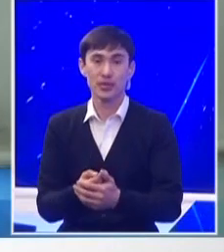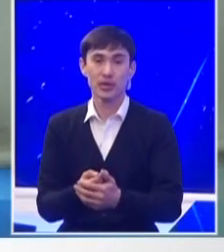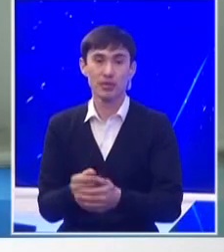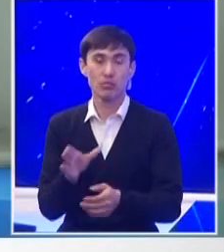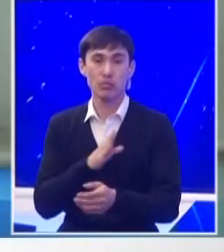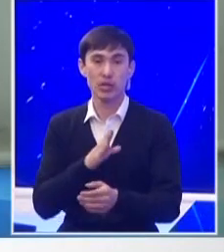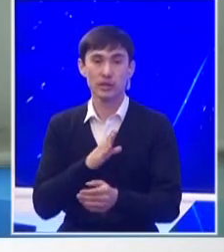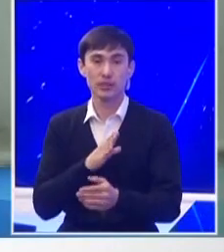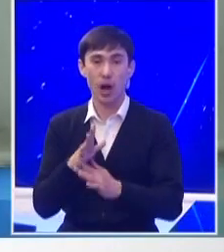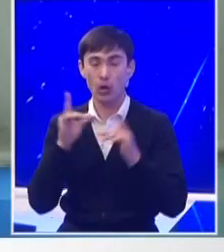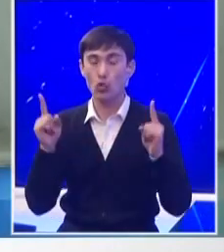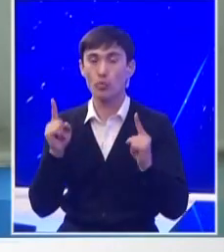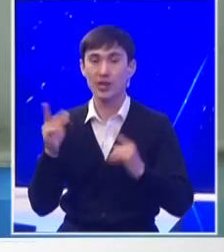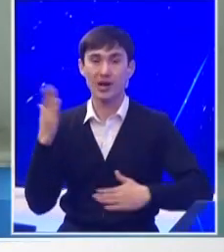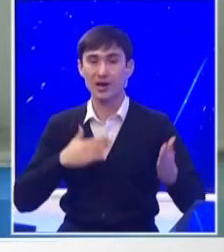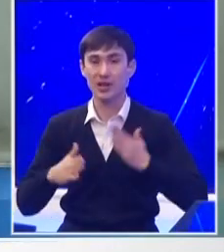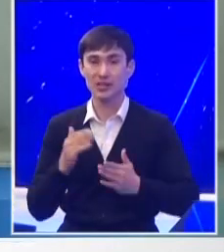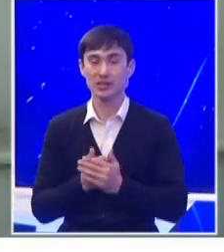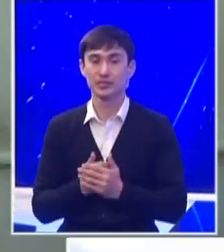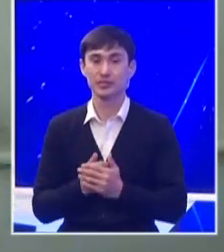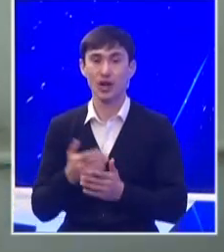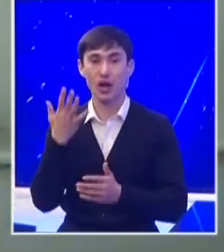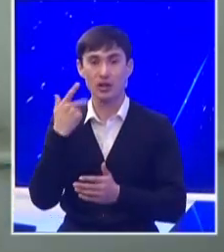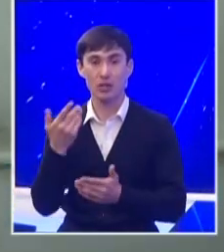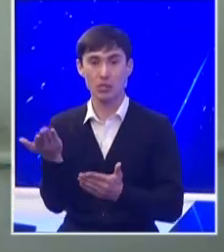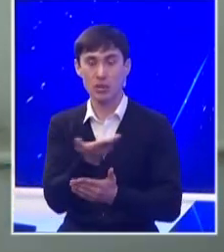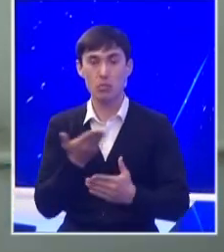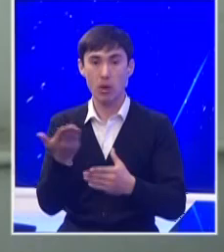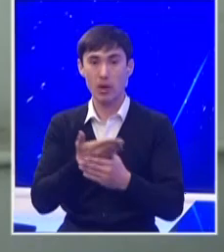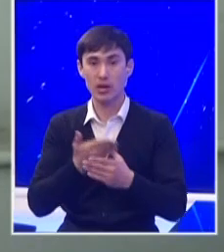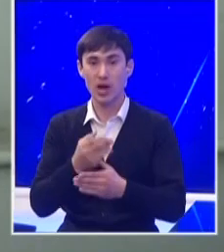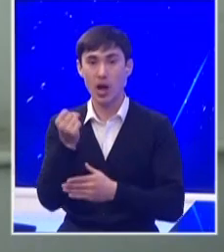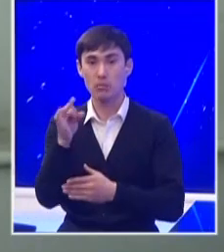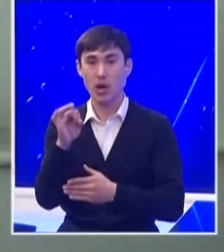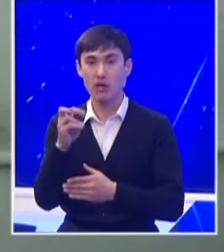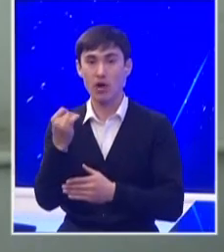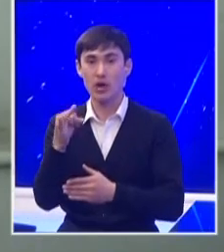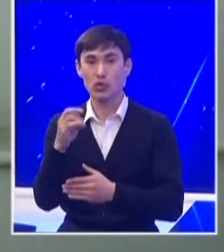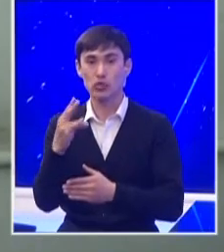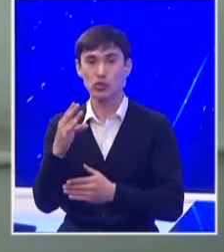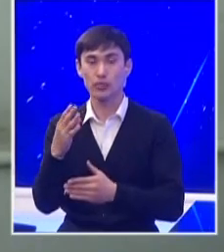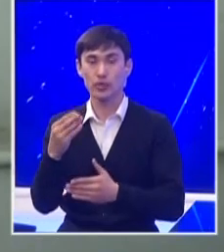была огромная радость, когда мы помогли Айтбаеву Айдосу